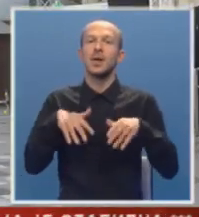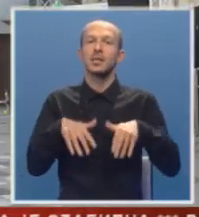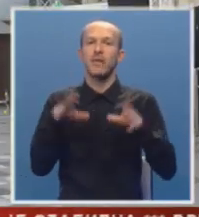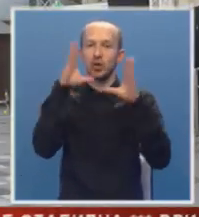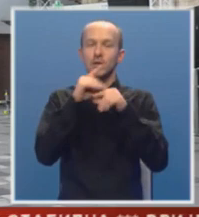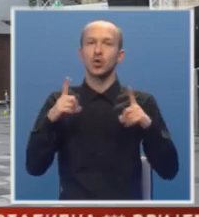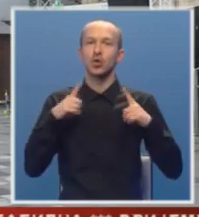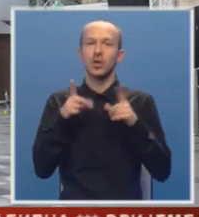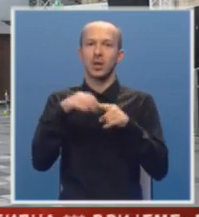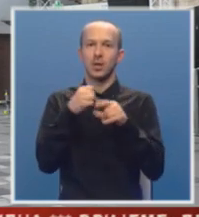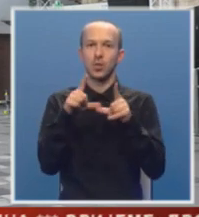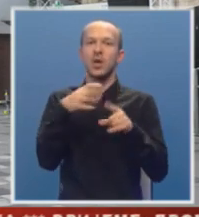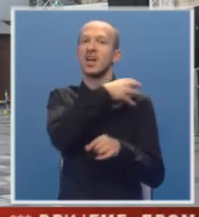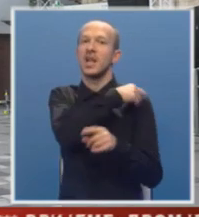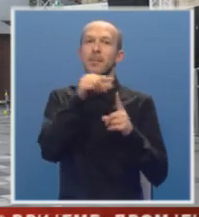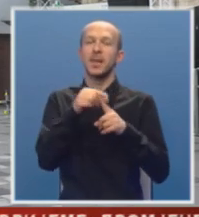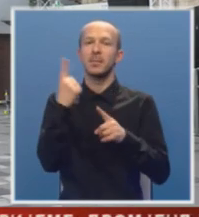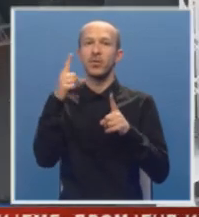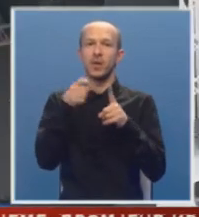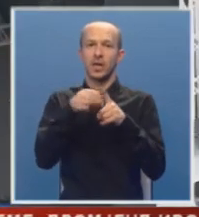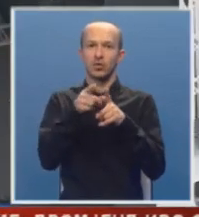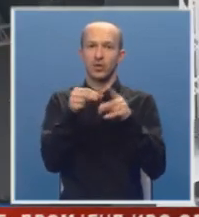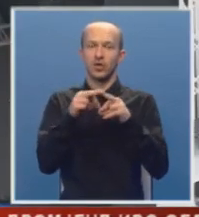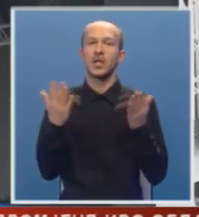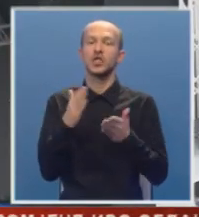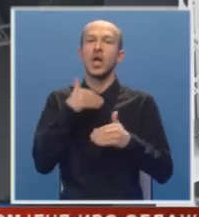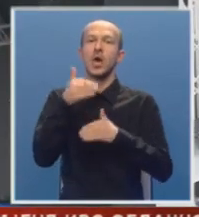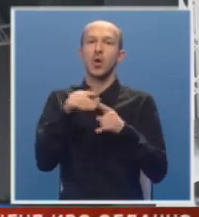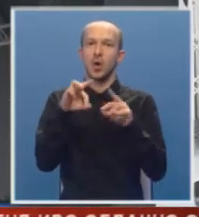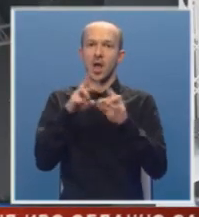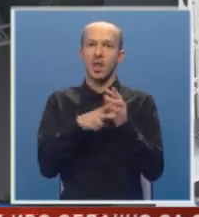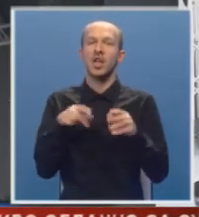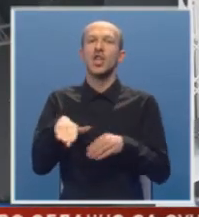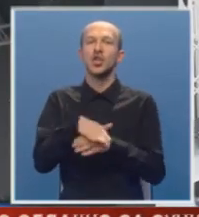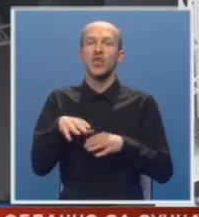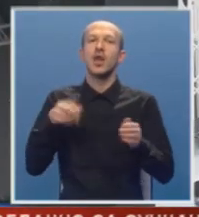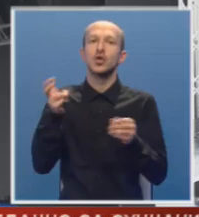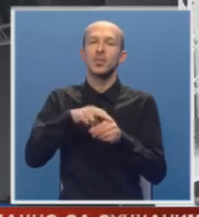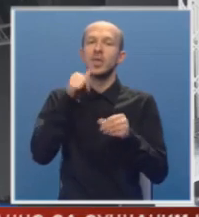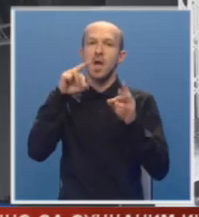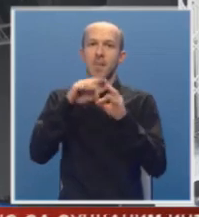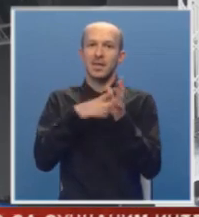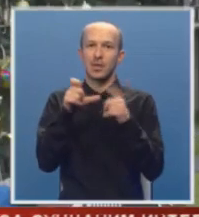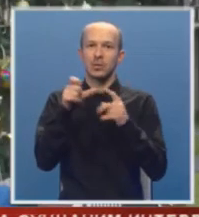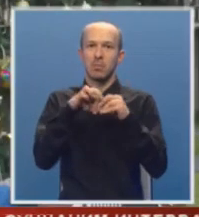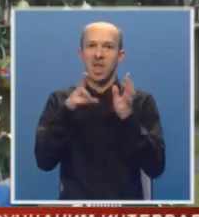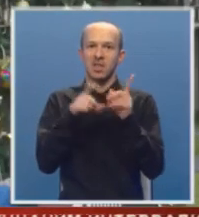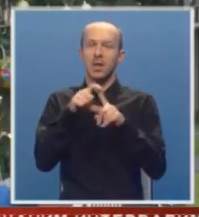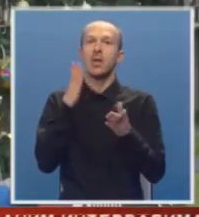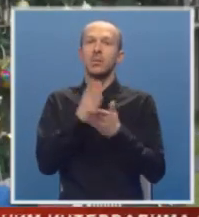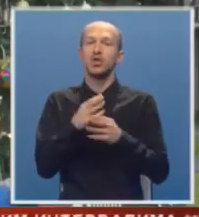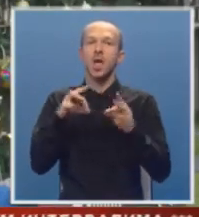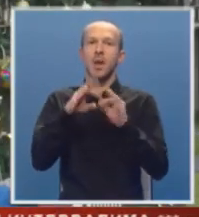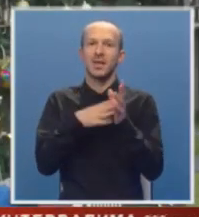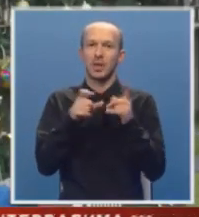se očekuje na trgu Kralja Petra I. Karađorđevića, gdje će nakon lokalnih DJ-eva nastupiti Amadeus Band. Biće tu